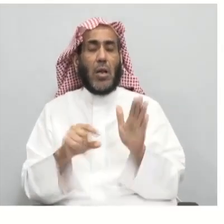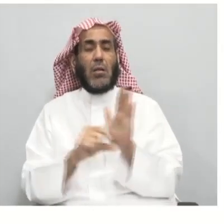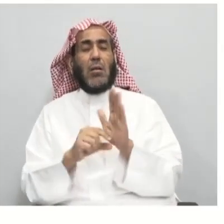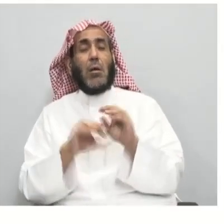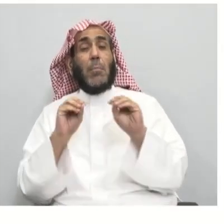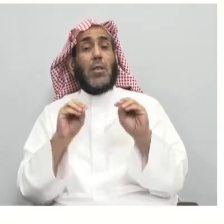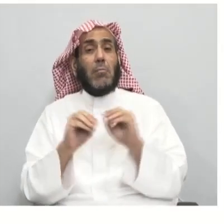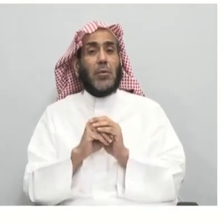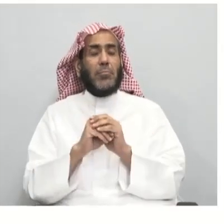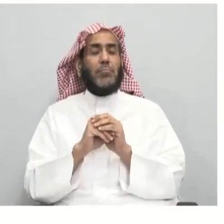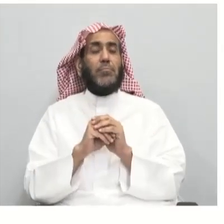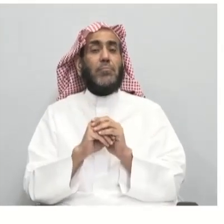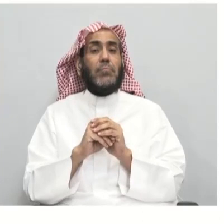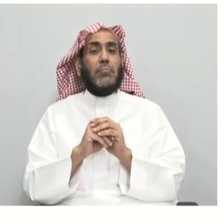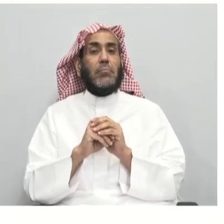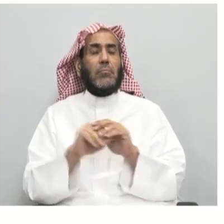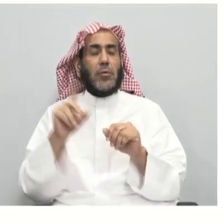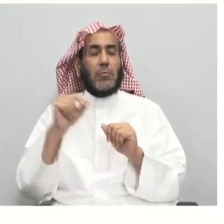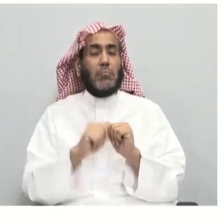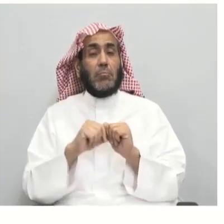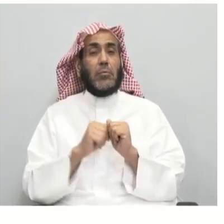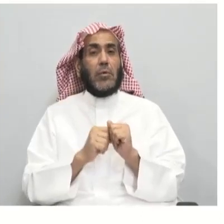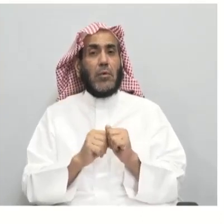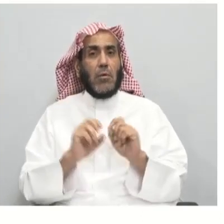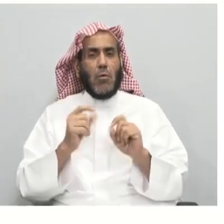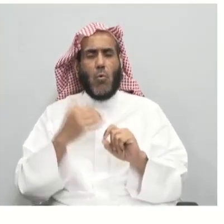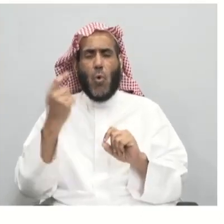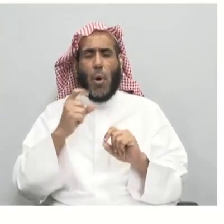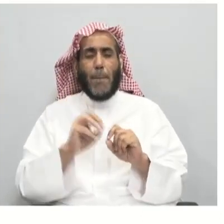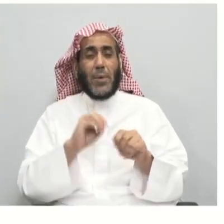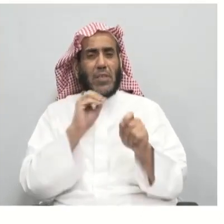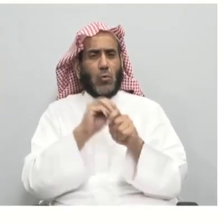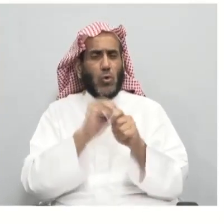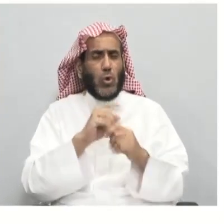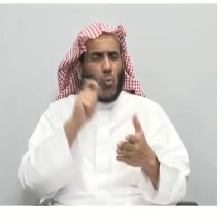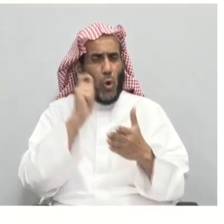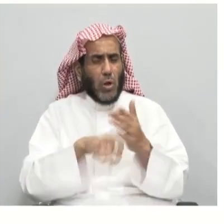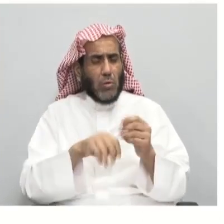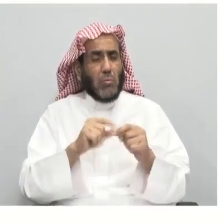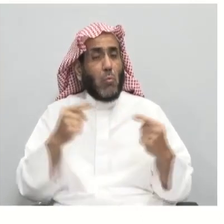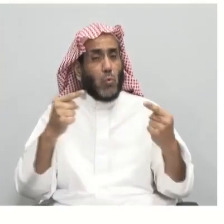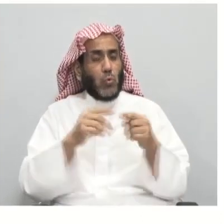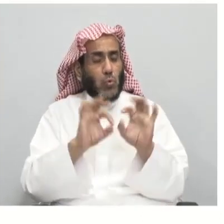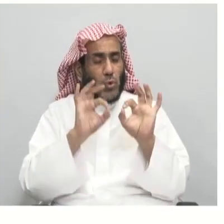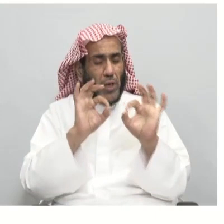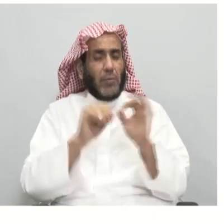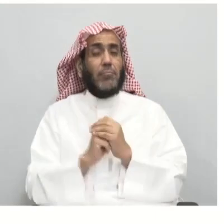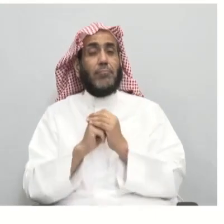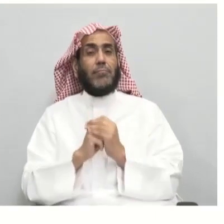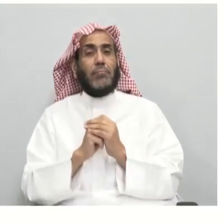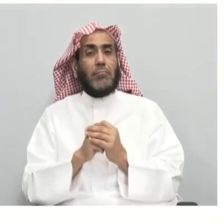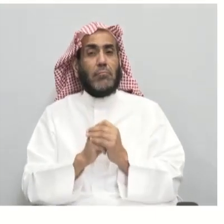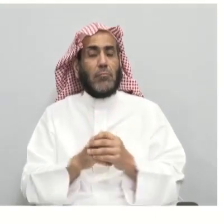ماذا تتضمن احسنتم ابرز التوصيات والقرارات التي تم التوصل اليها